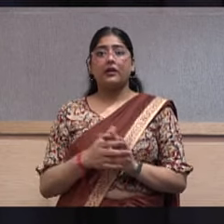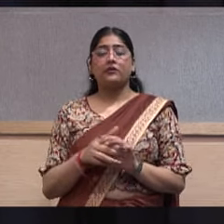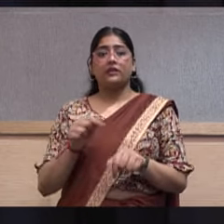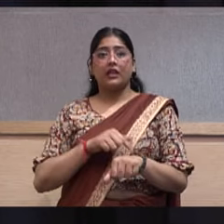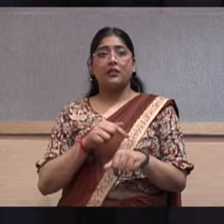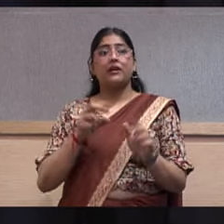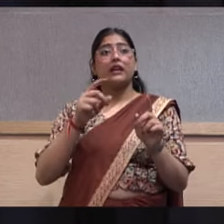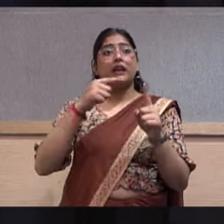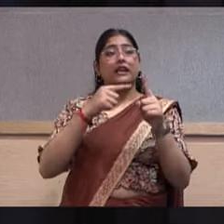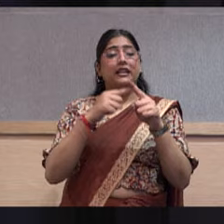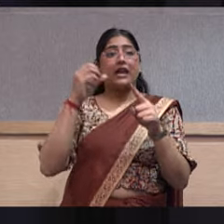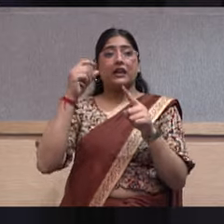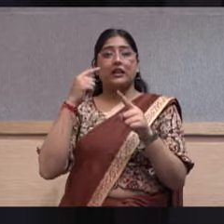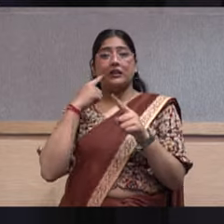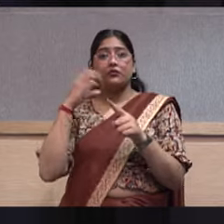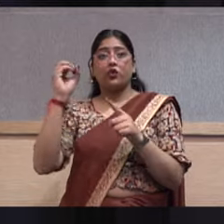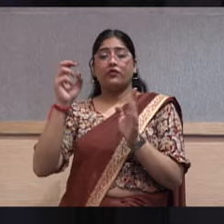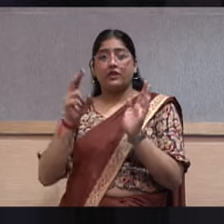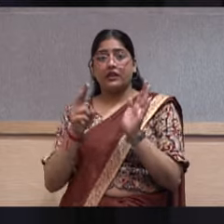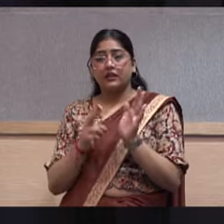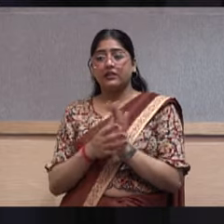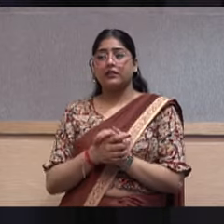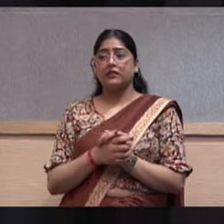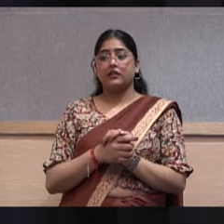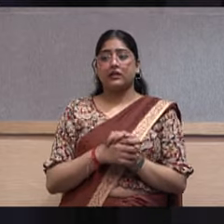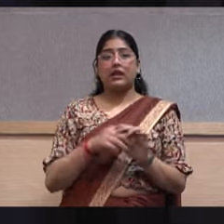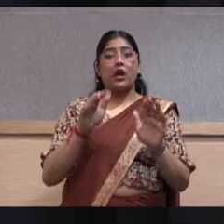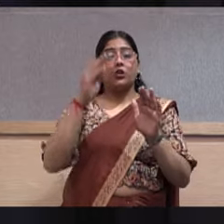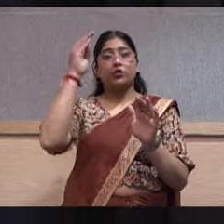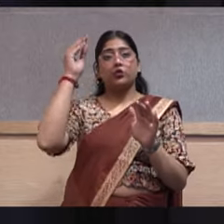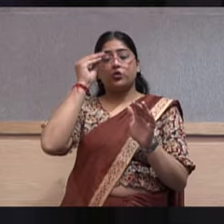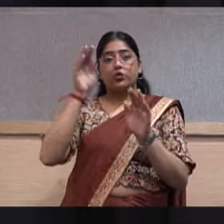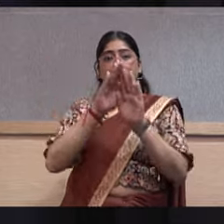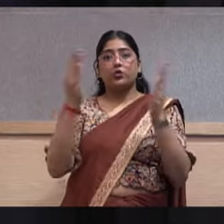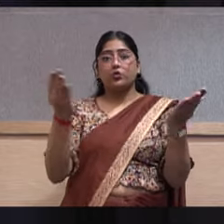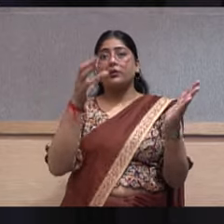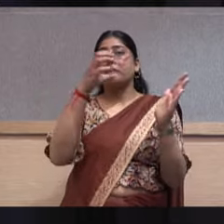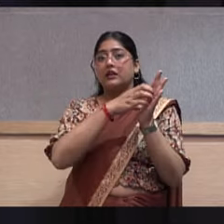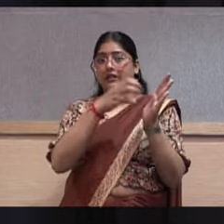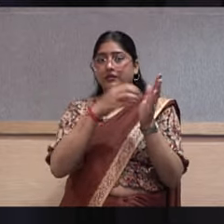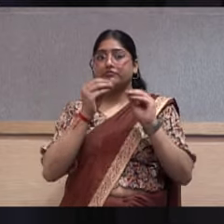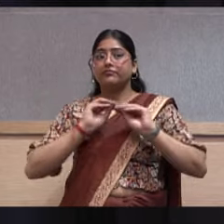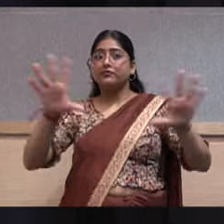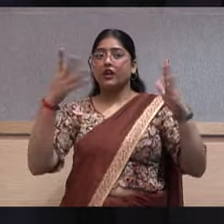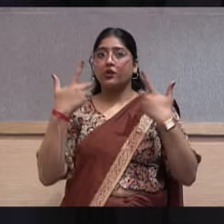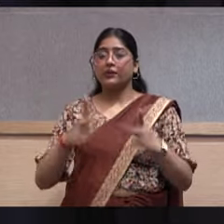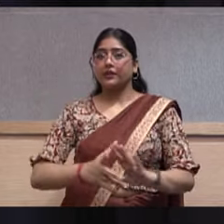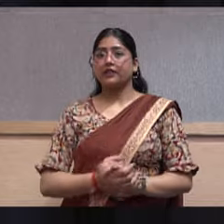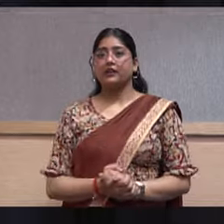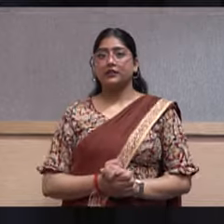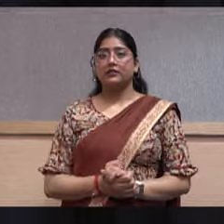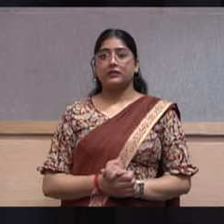ऑफ इंडिया में आलेख लिखा था उस आलेख में उन्होंने एक वैज्ञानिक तर्क दिया है एक साइंटिफिक